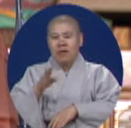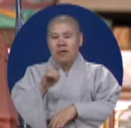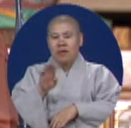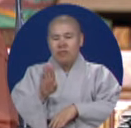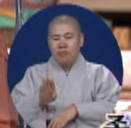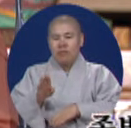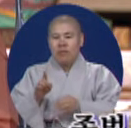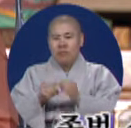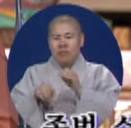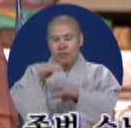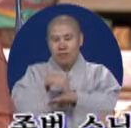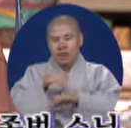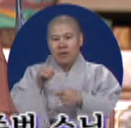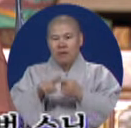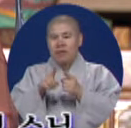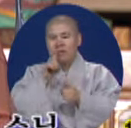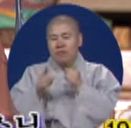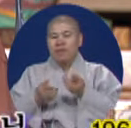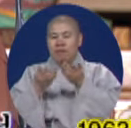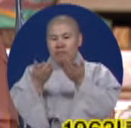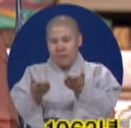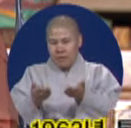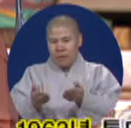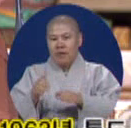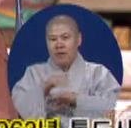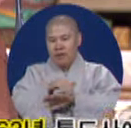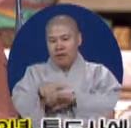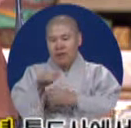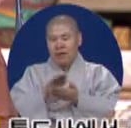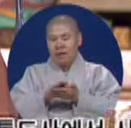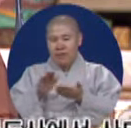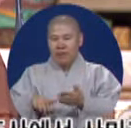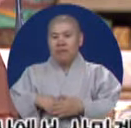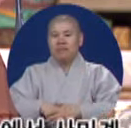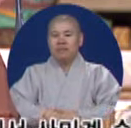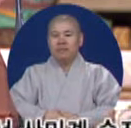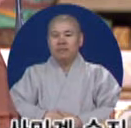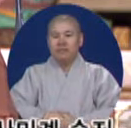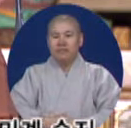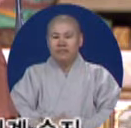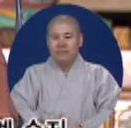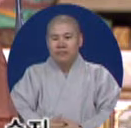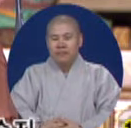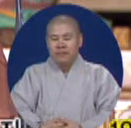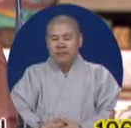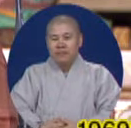보법수행과 일법수행, 이런 제목으로 말씀드립니다.